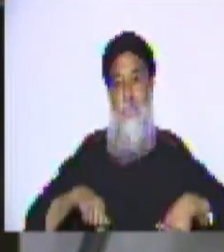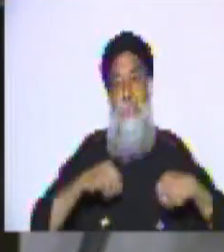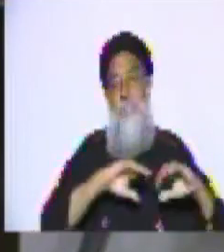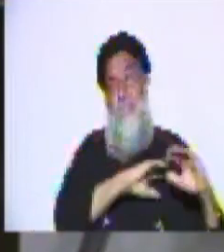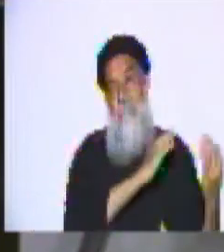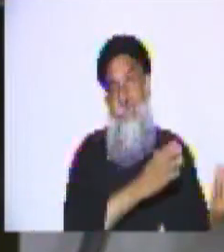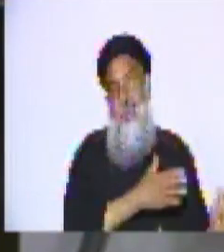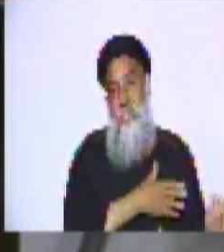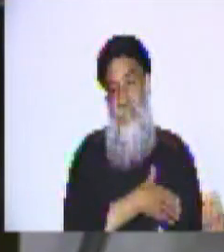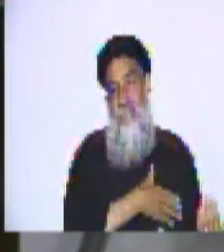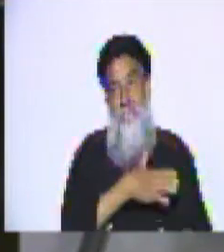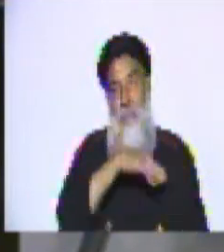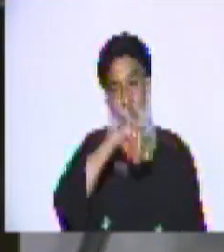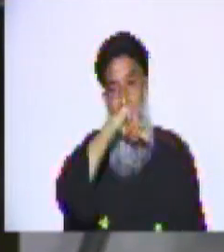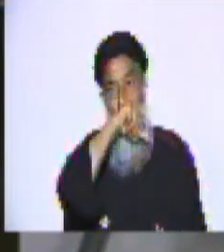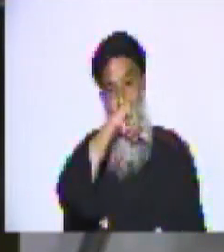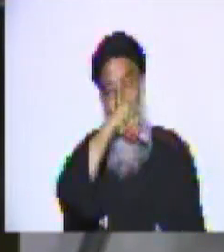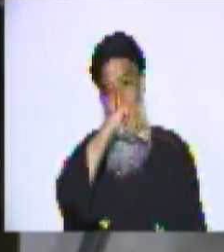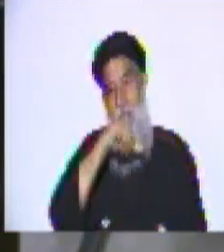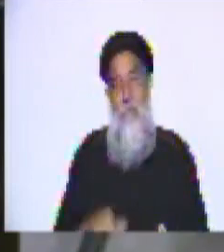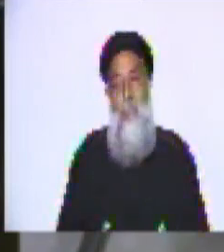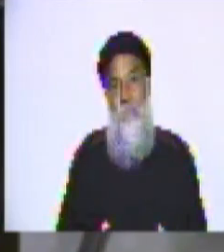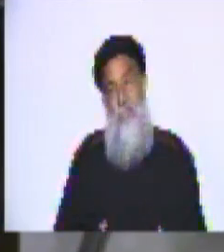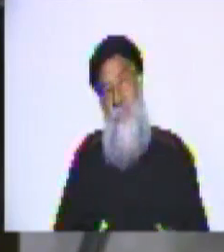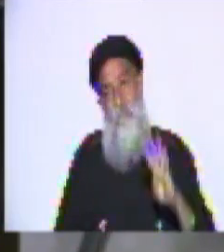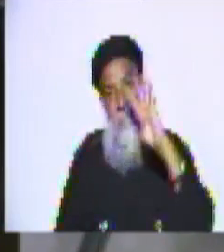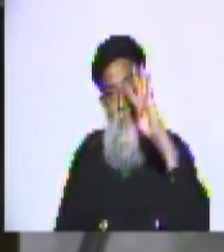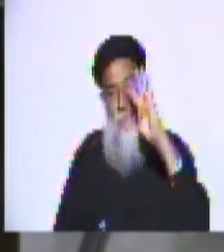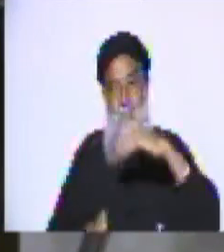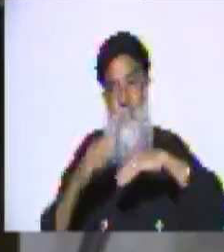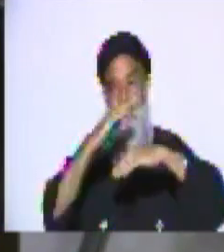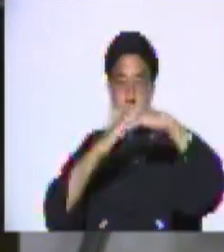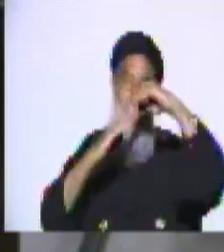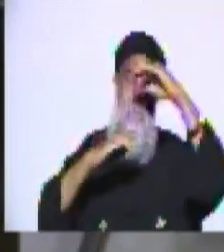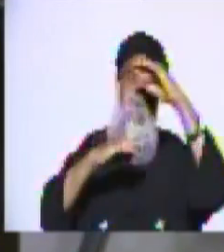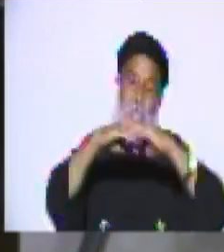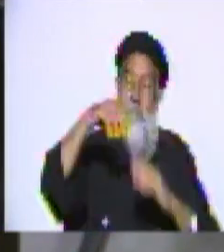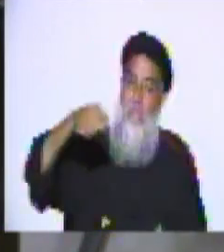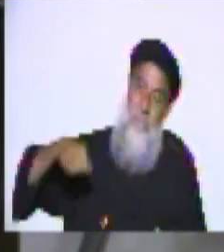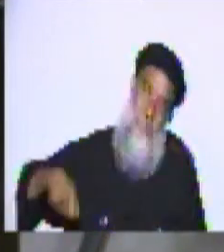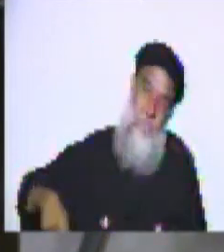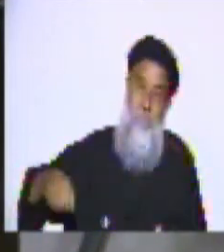الإيمان، وكمان الطقس الكنسي